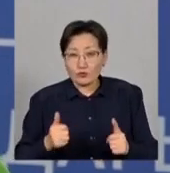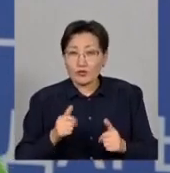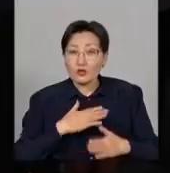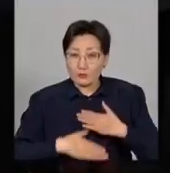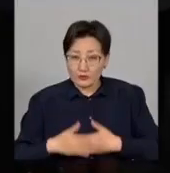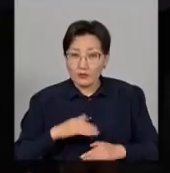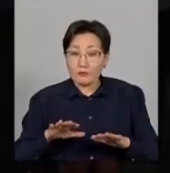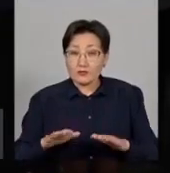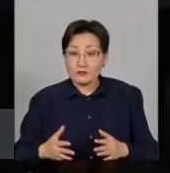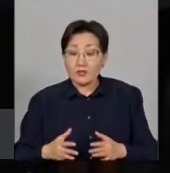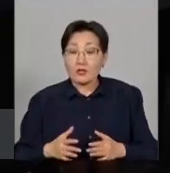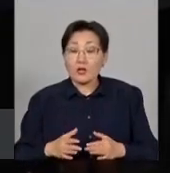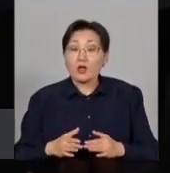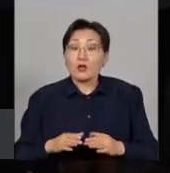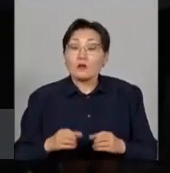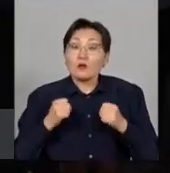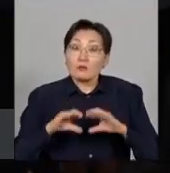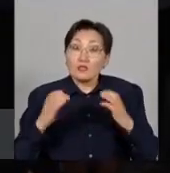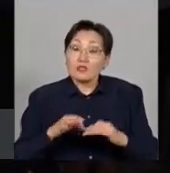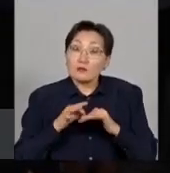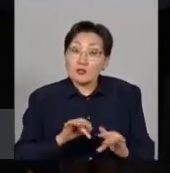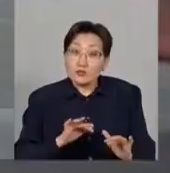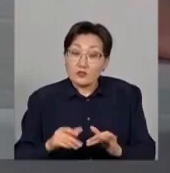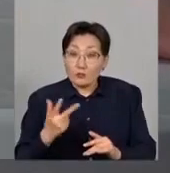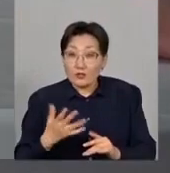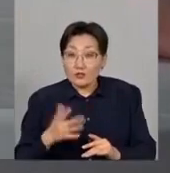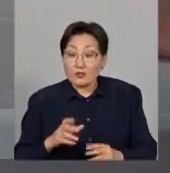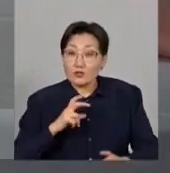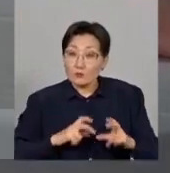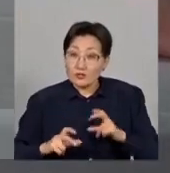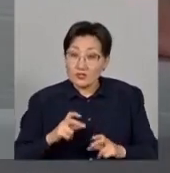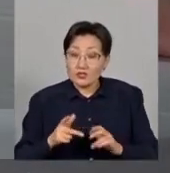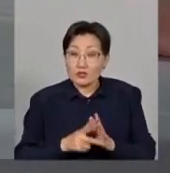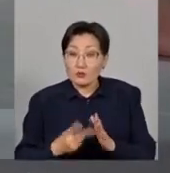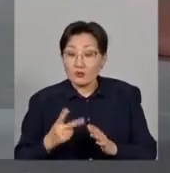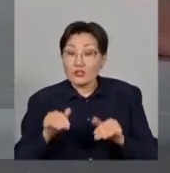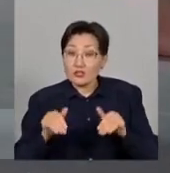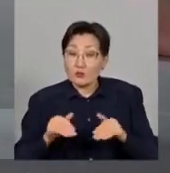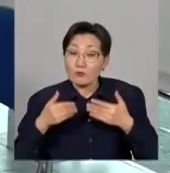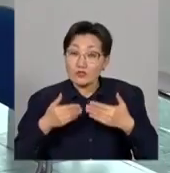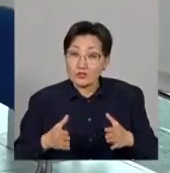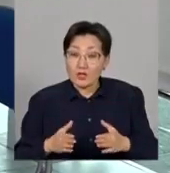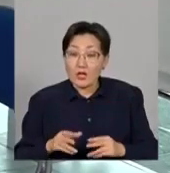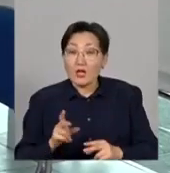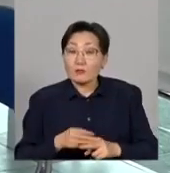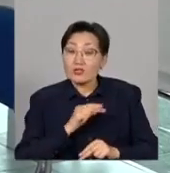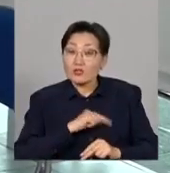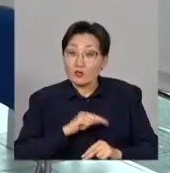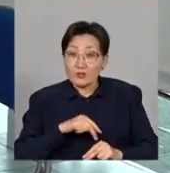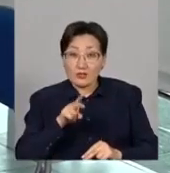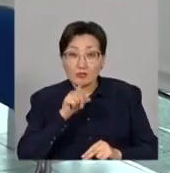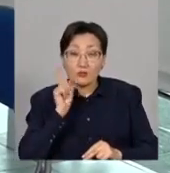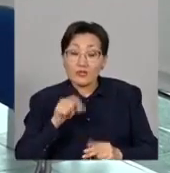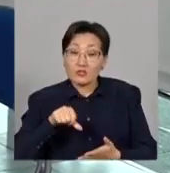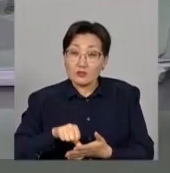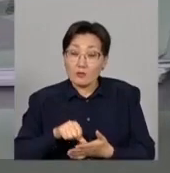айтқым келеді. Балуан Шолақ атындағы спорт кешенде өткен шараға 35 жоғарғы оқу орны, 83 колледж түлегі мен жұмыссыз жастар қатысты.